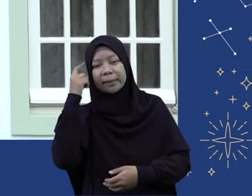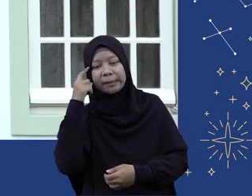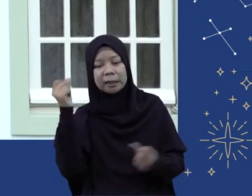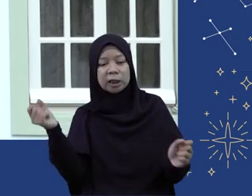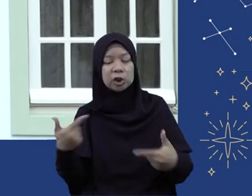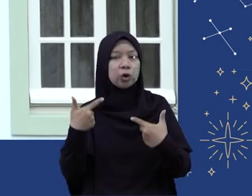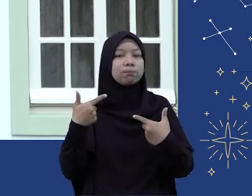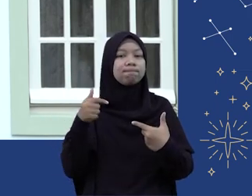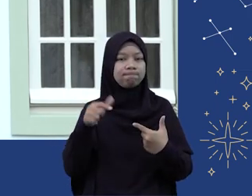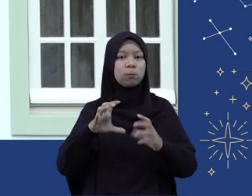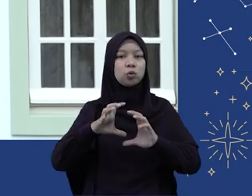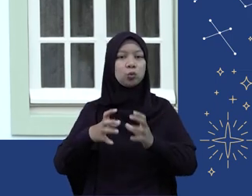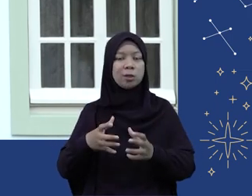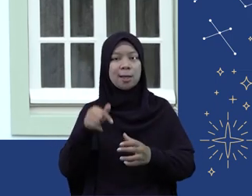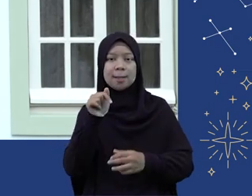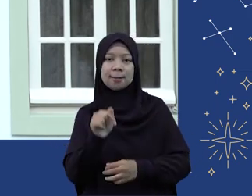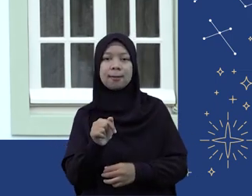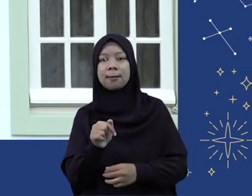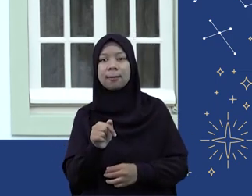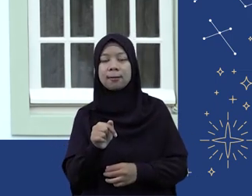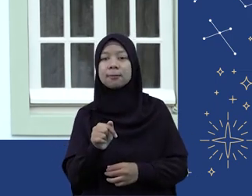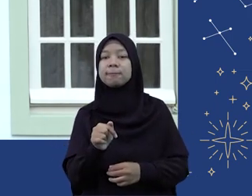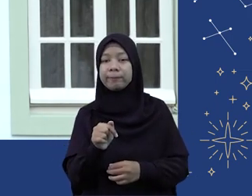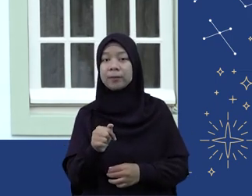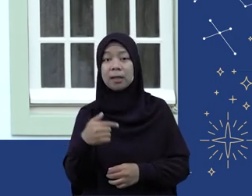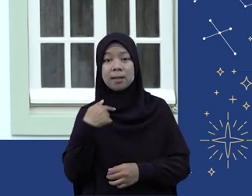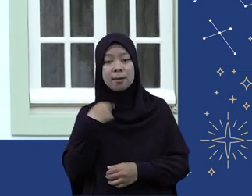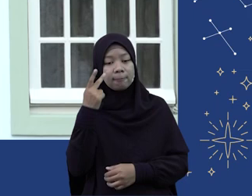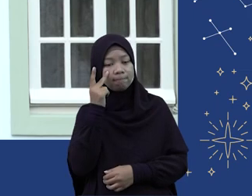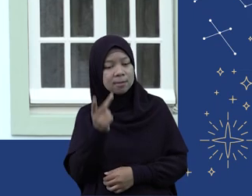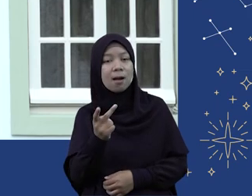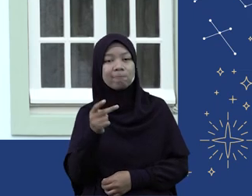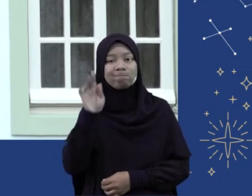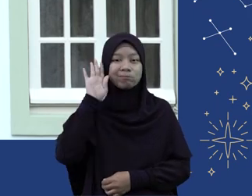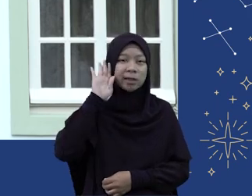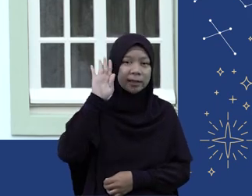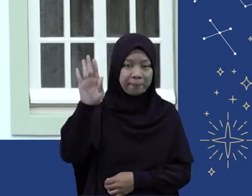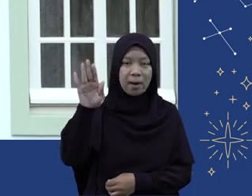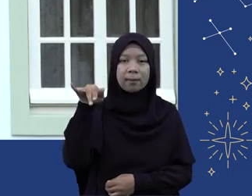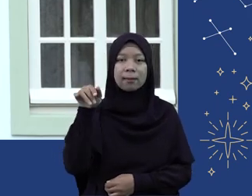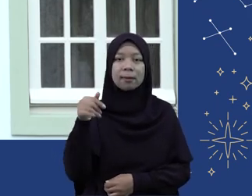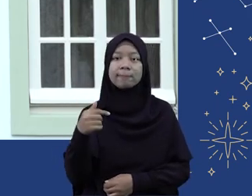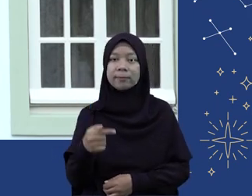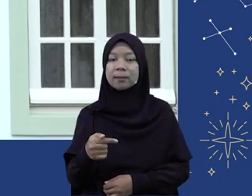dalam dunia modern yang saya amati ke depan ini